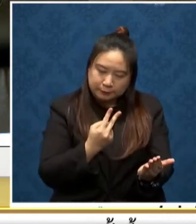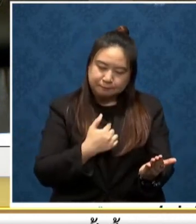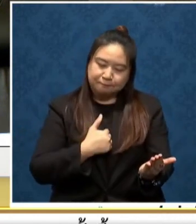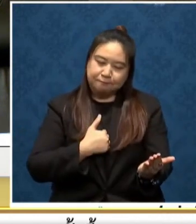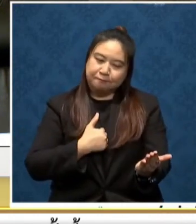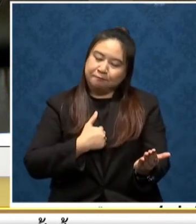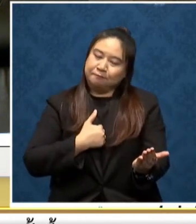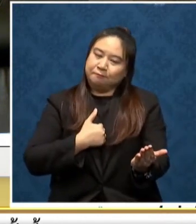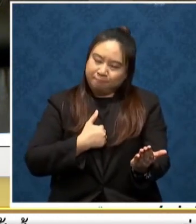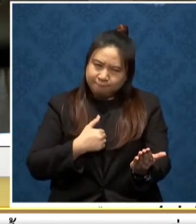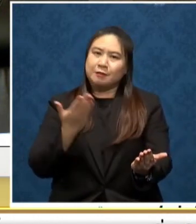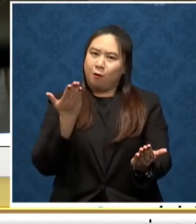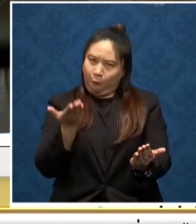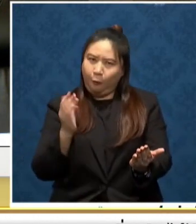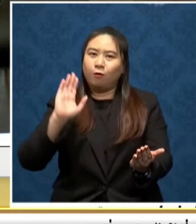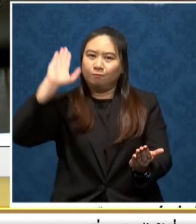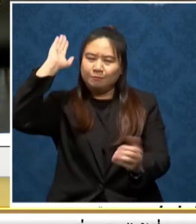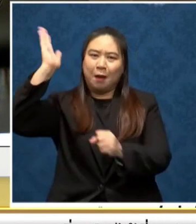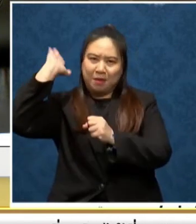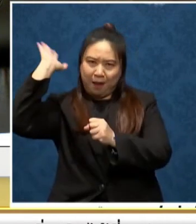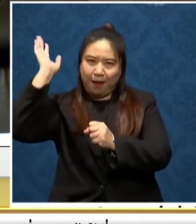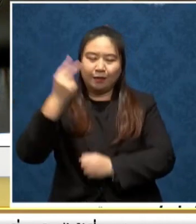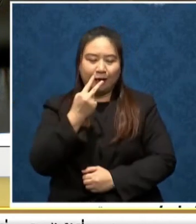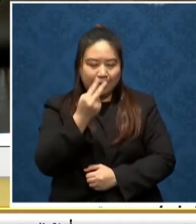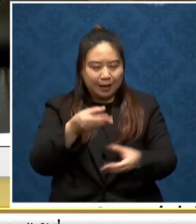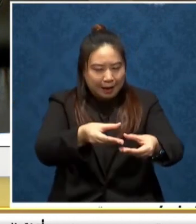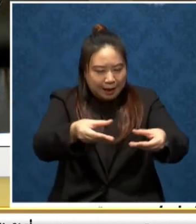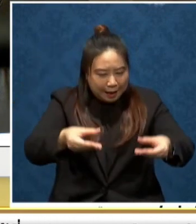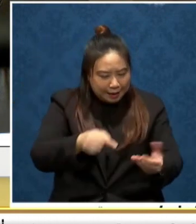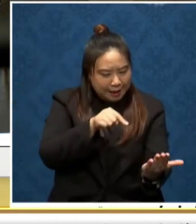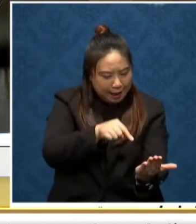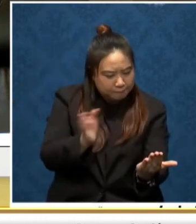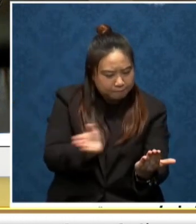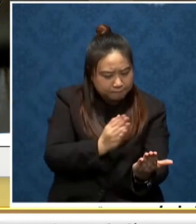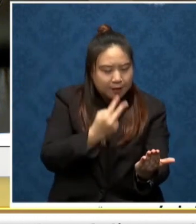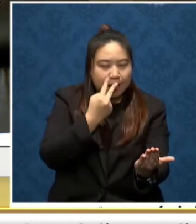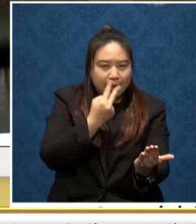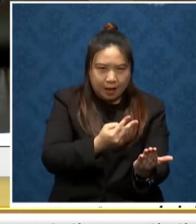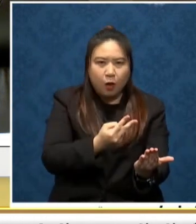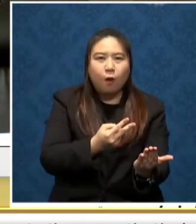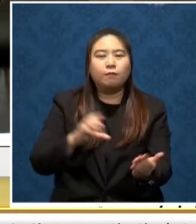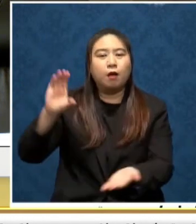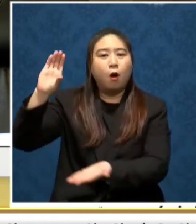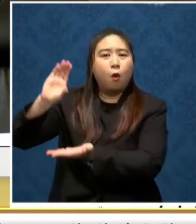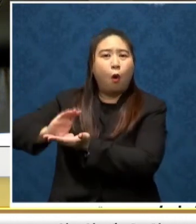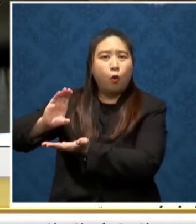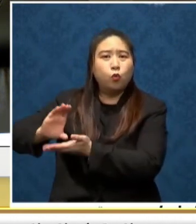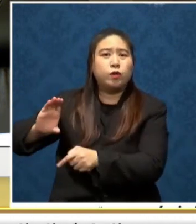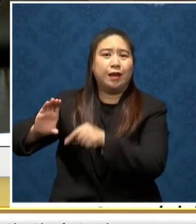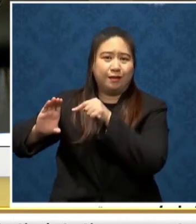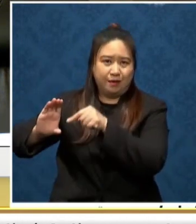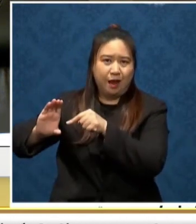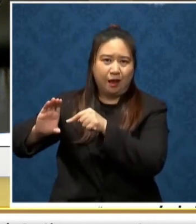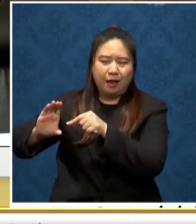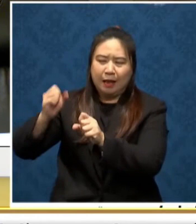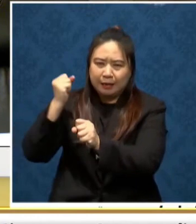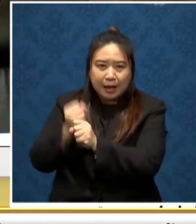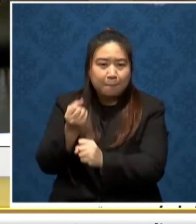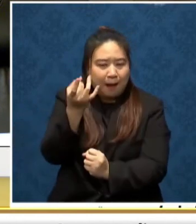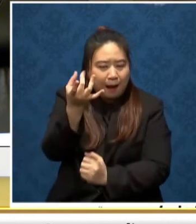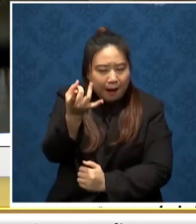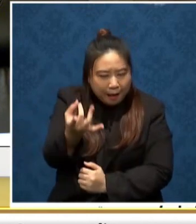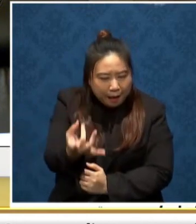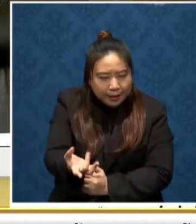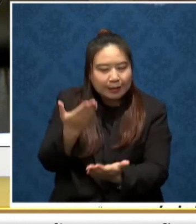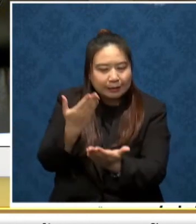ครับที่จะขออภิปรายเพราะว่าเห็นจากรายงานแล้วได้ทราบแล้วว่าทั้งกองทุนสงเคราะห์เกษตรกรเนี่ยท่านทำอะไรบ้างท่านเอา